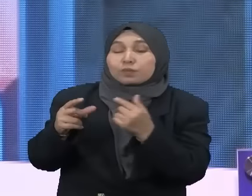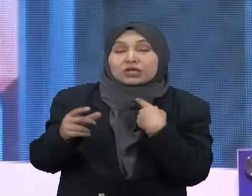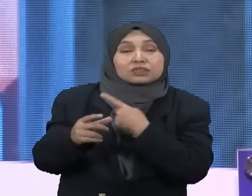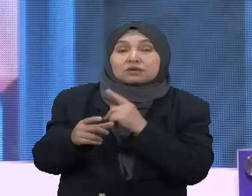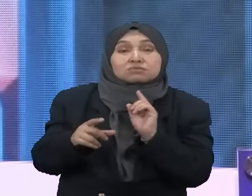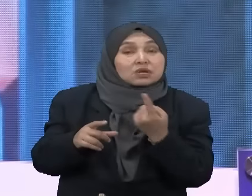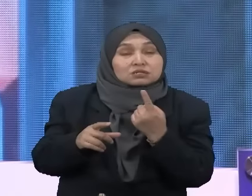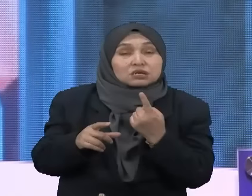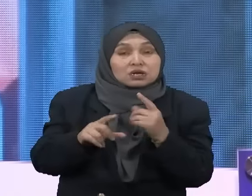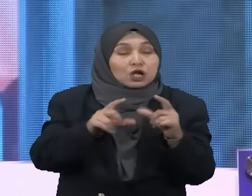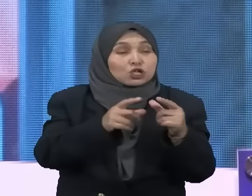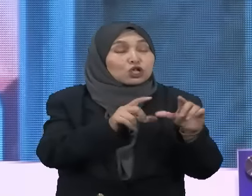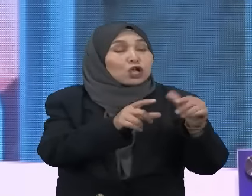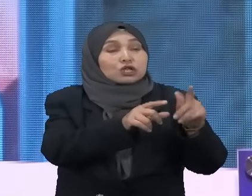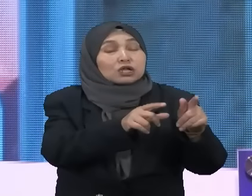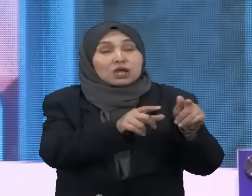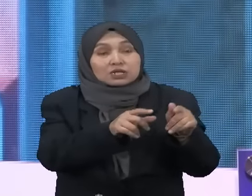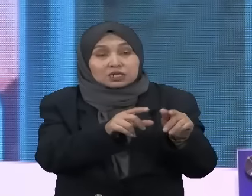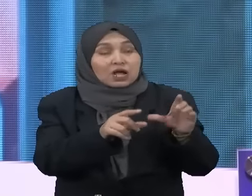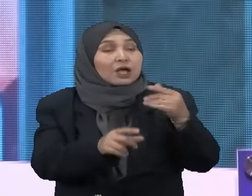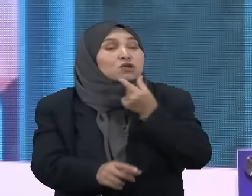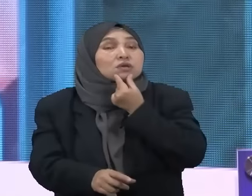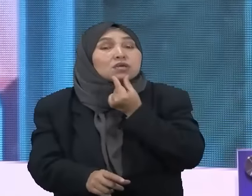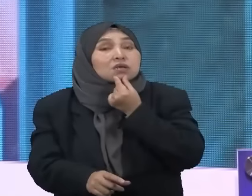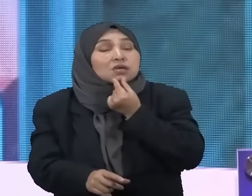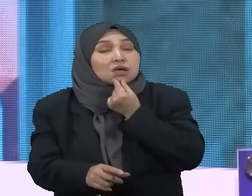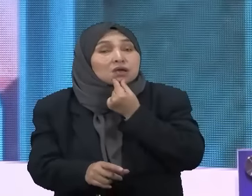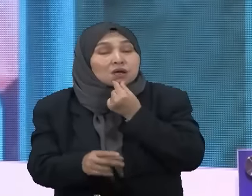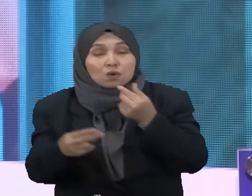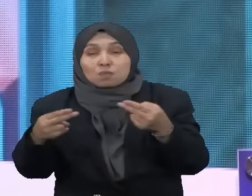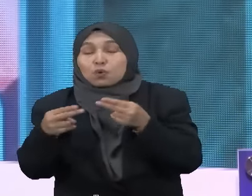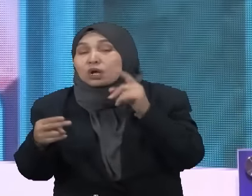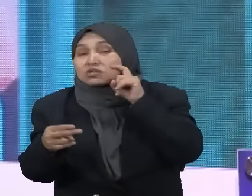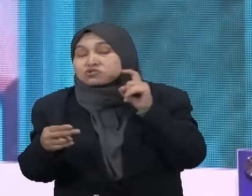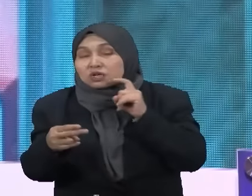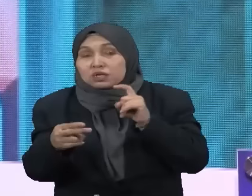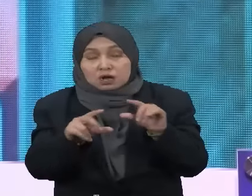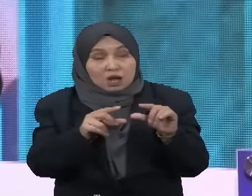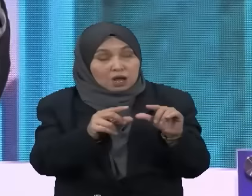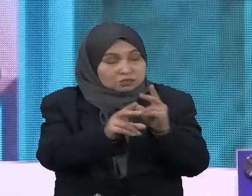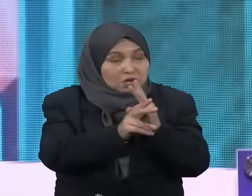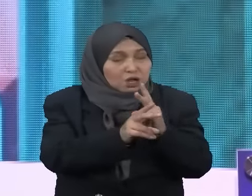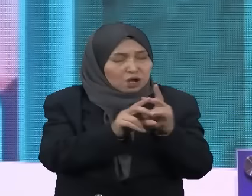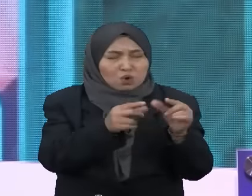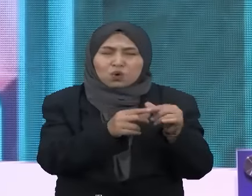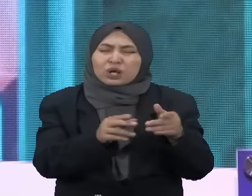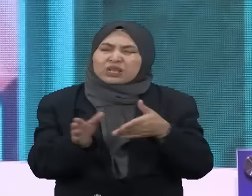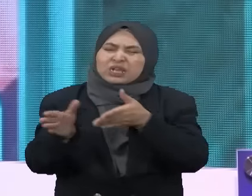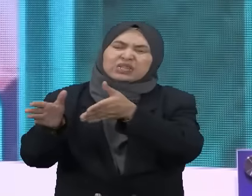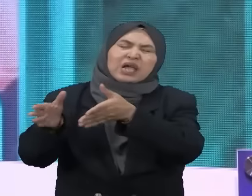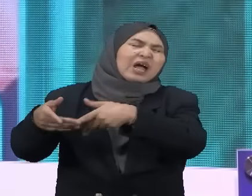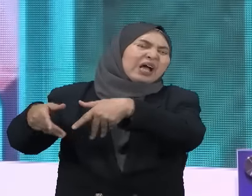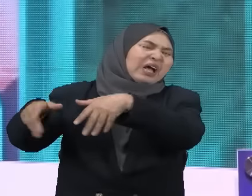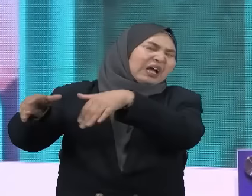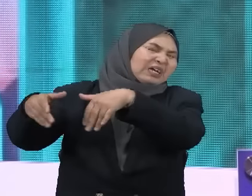Kan? Geng-geng yang apa kita panggil gay ni, yang hubungan sejenis ni, kita jaga geng-geng kita. Golongan ni, alah, diorang